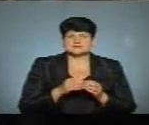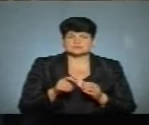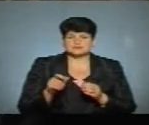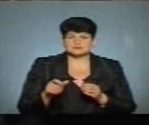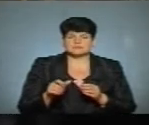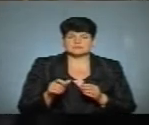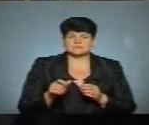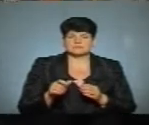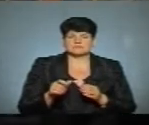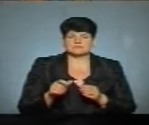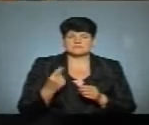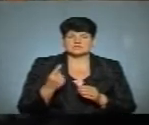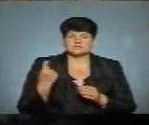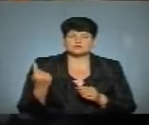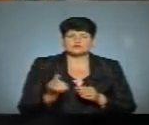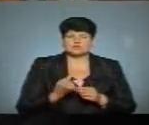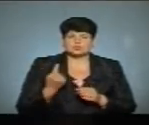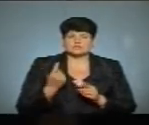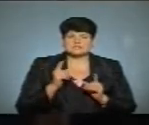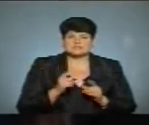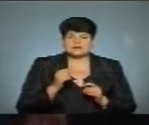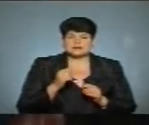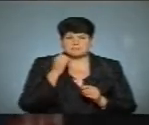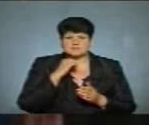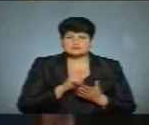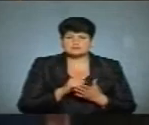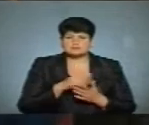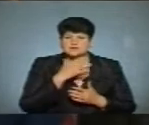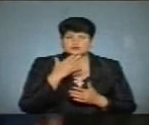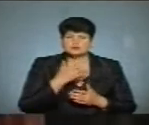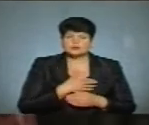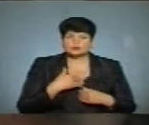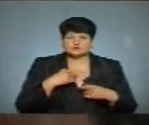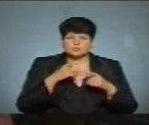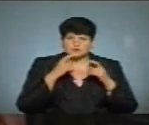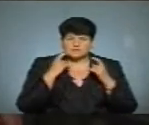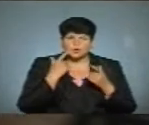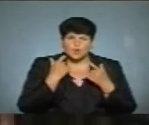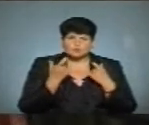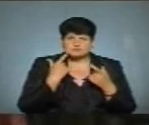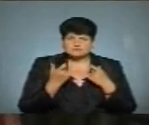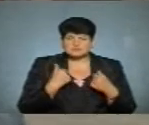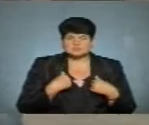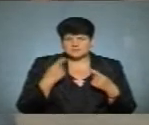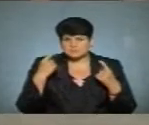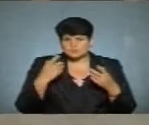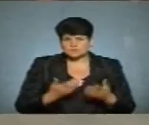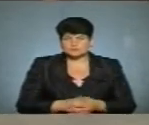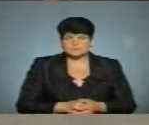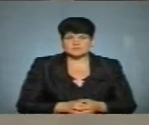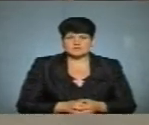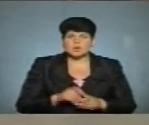кругом одні пенсіонери. Ми беремо тільки сидячих, багато не хочуть масок. Багато вас обзивають, нібито ми придумали.